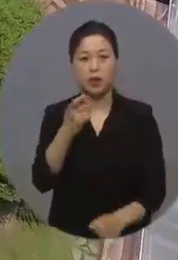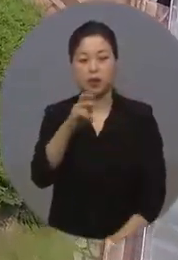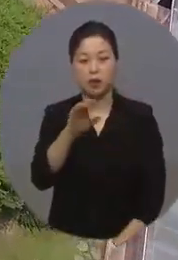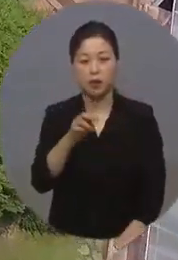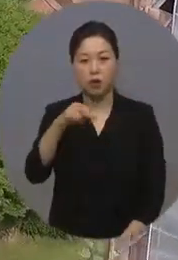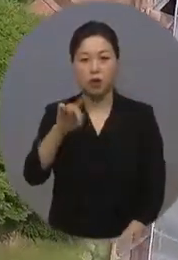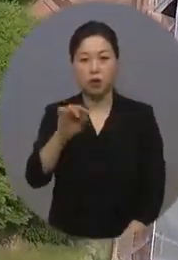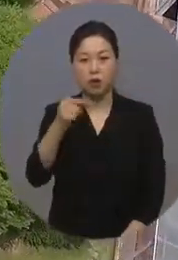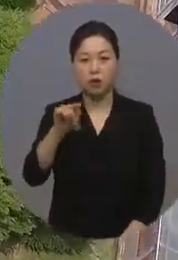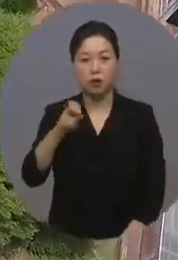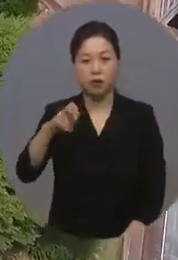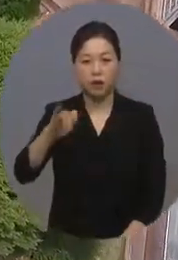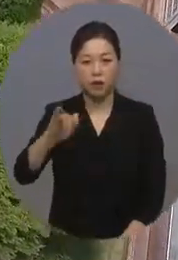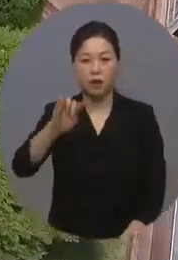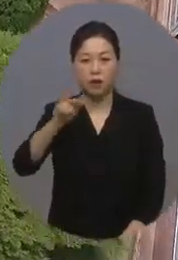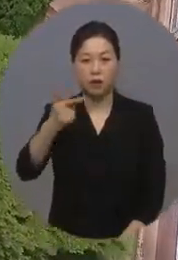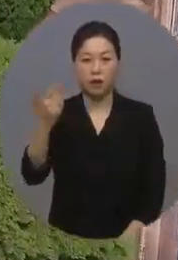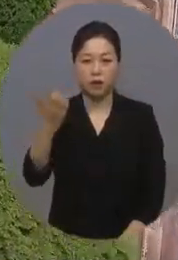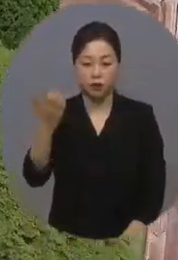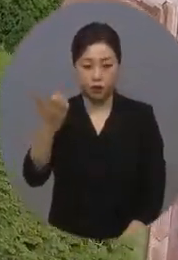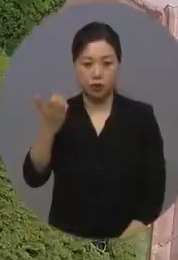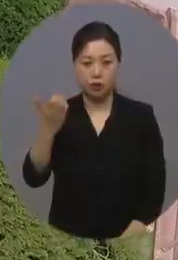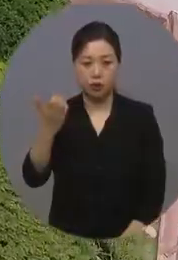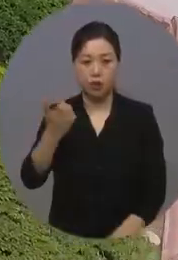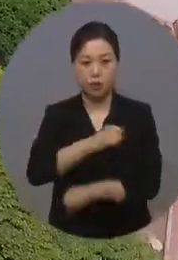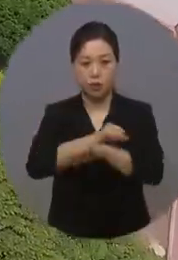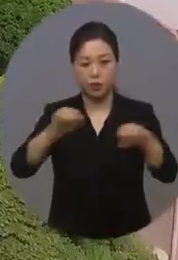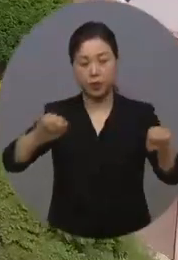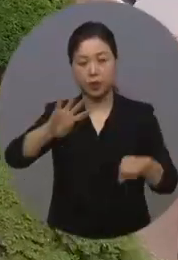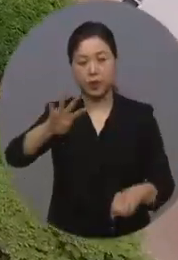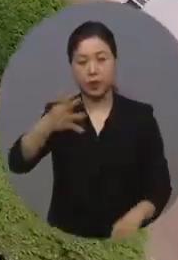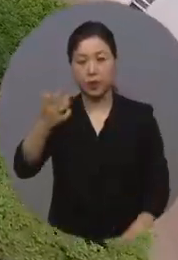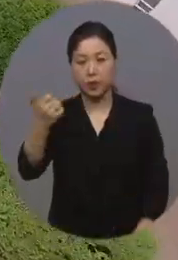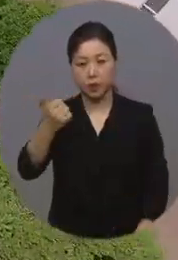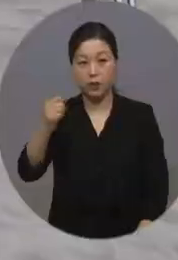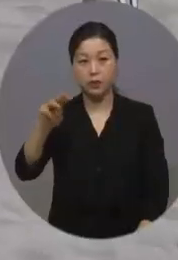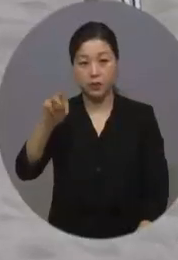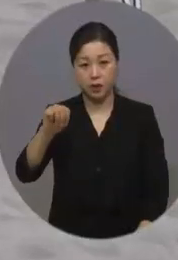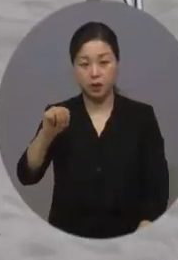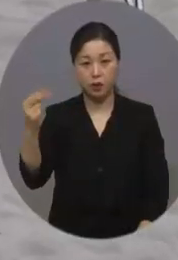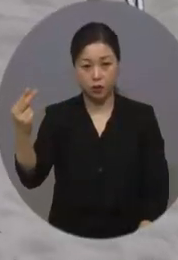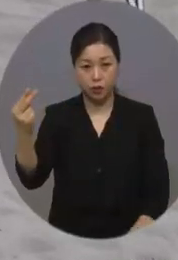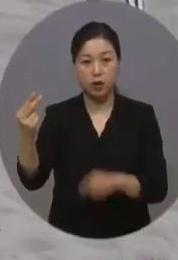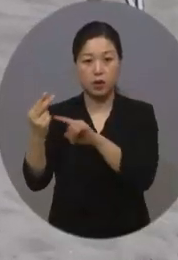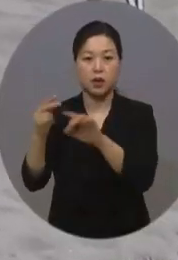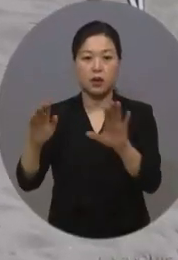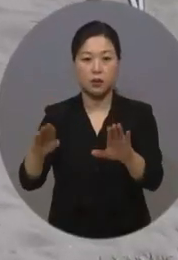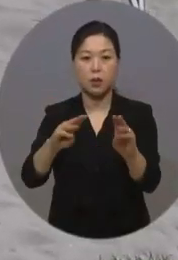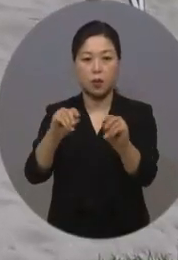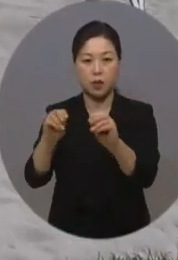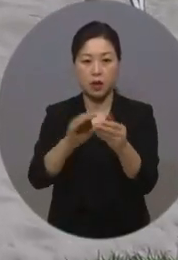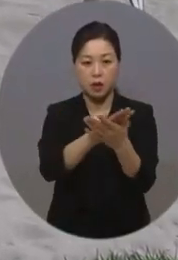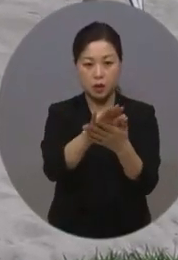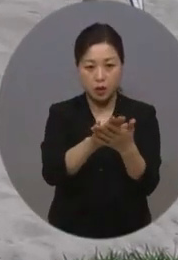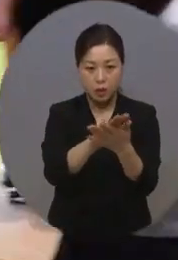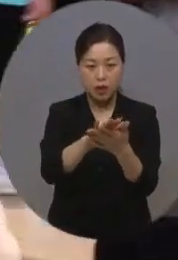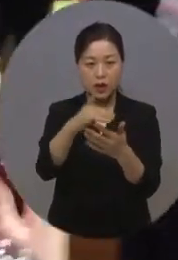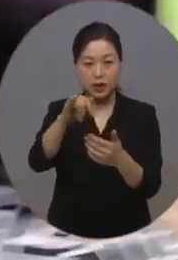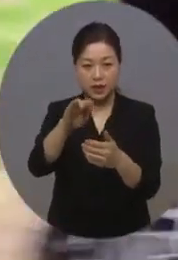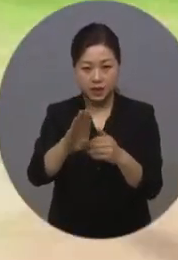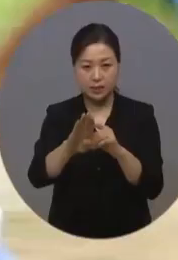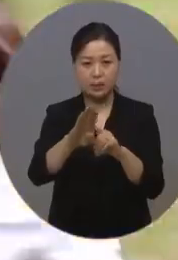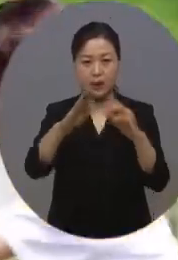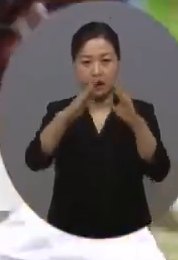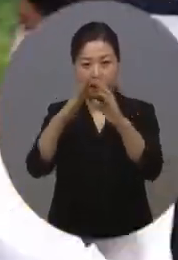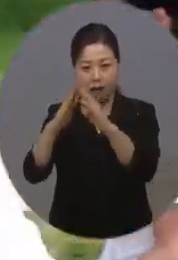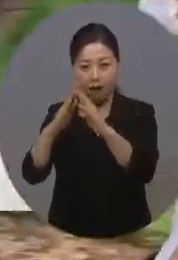상산리 690번지 약 450제곱미터 부지에 조성했으며 모래 놀이대, 짚라인, 그네 등